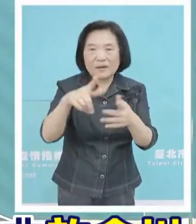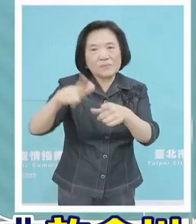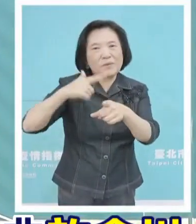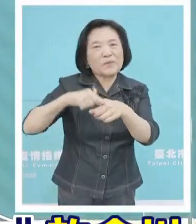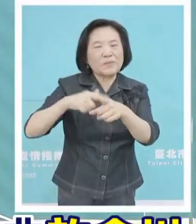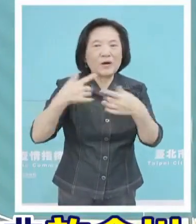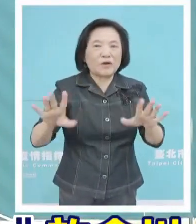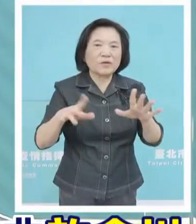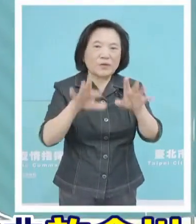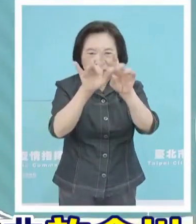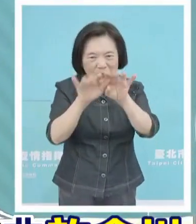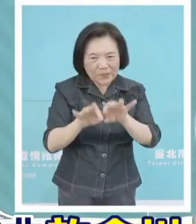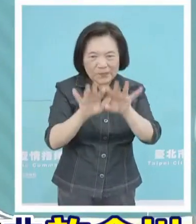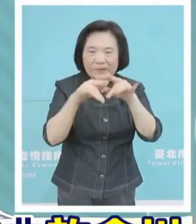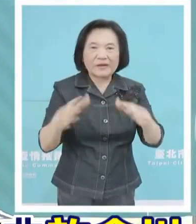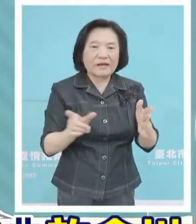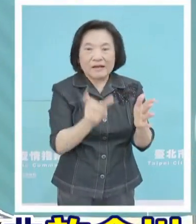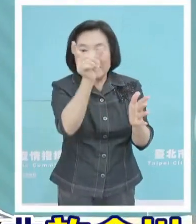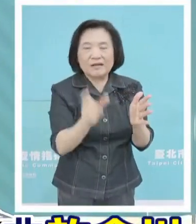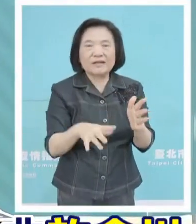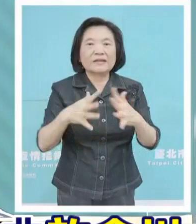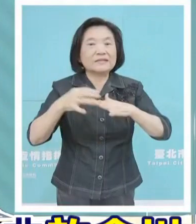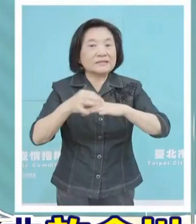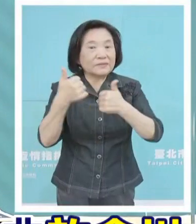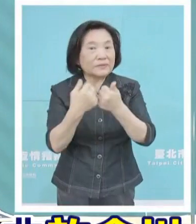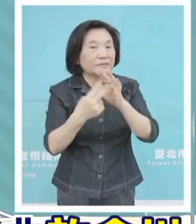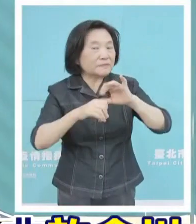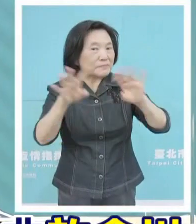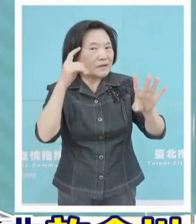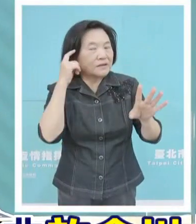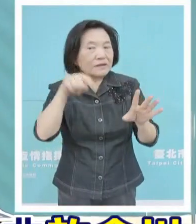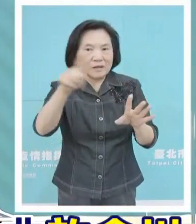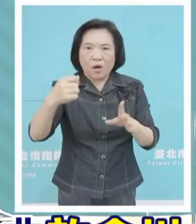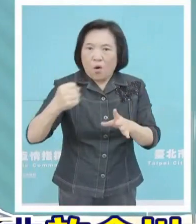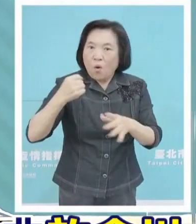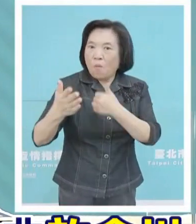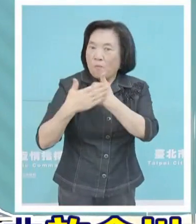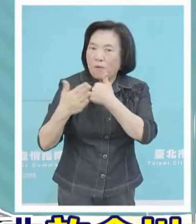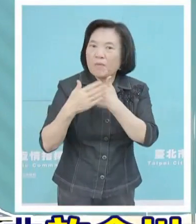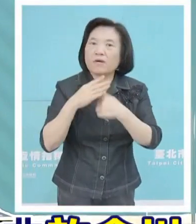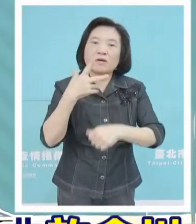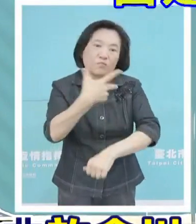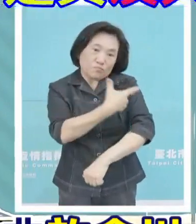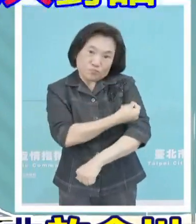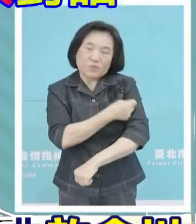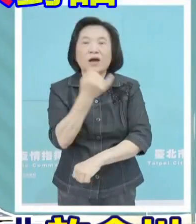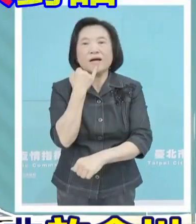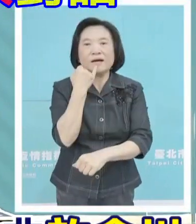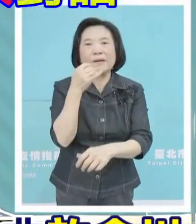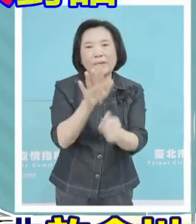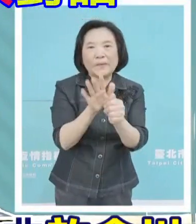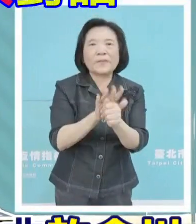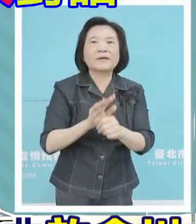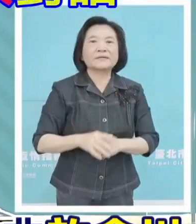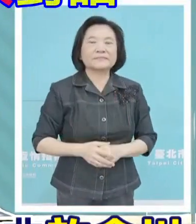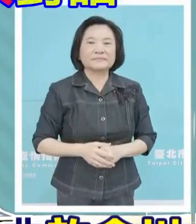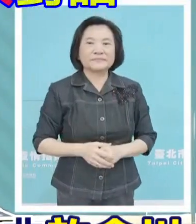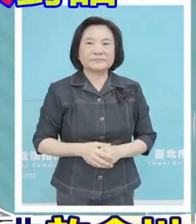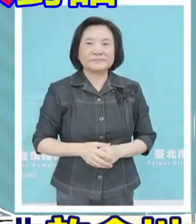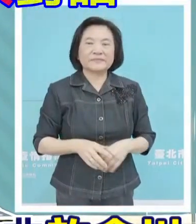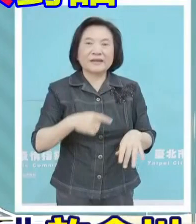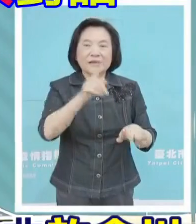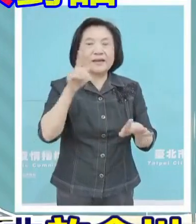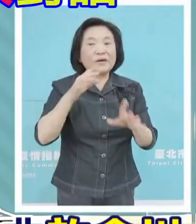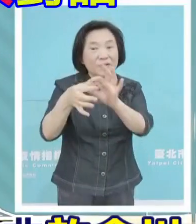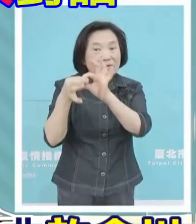金会想要表达他们有足够的力量协助疫苗的接种行动，谢谢我。所以跟我来往的都是我的朋友，并不是